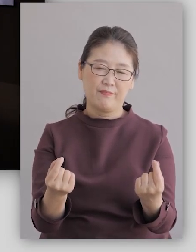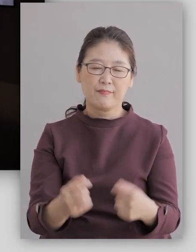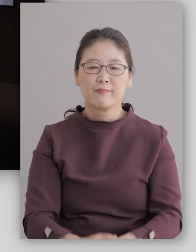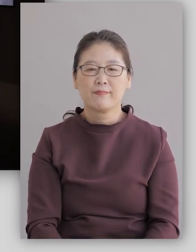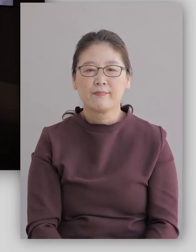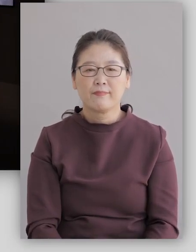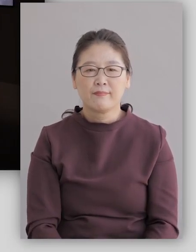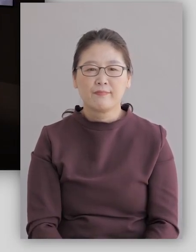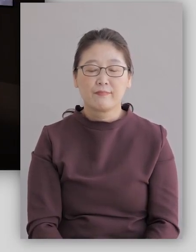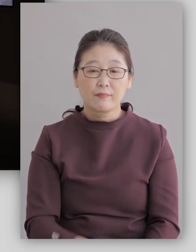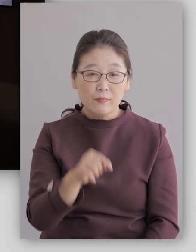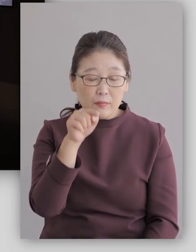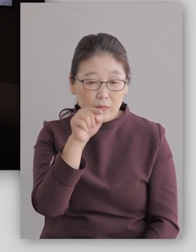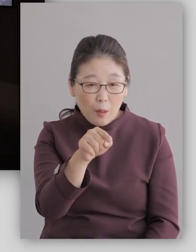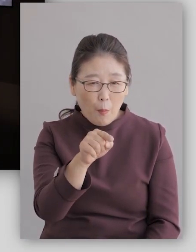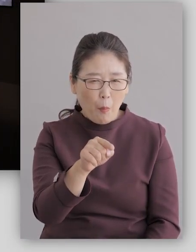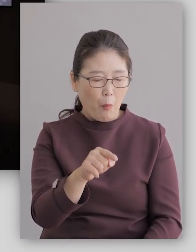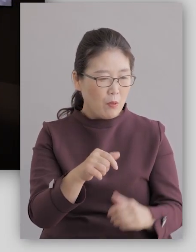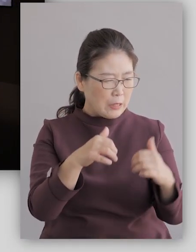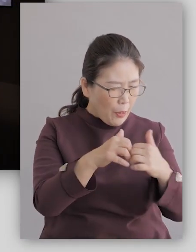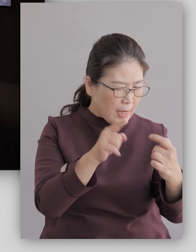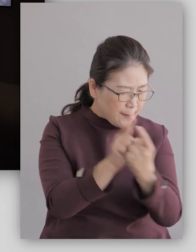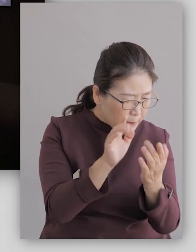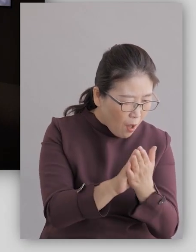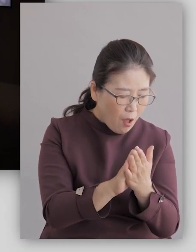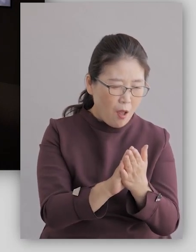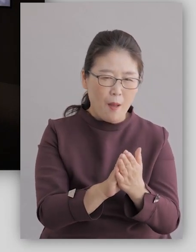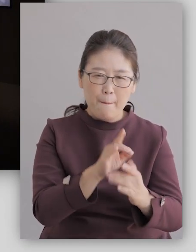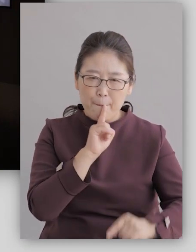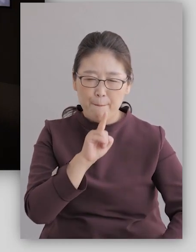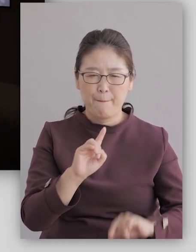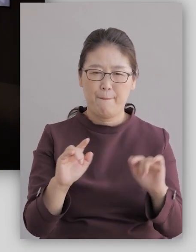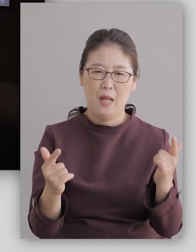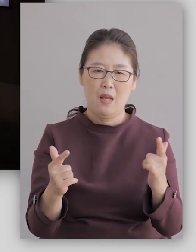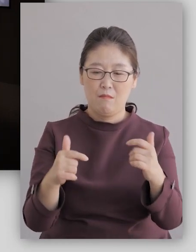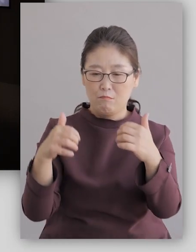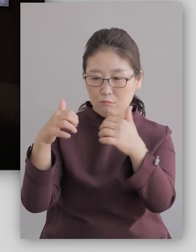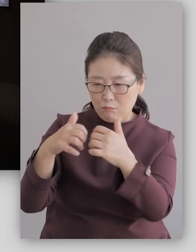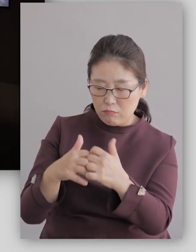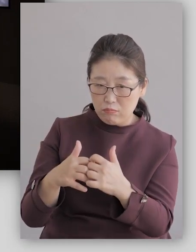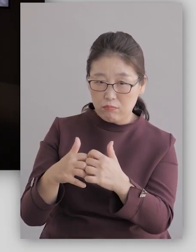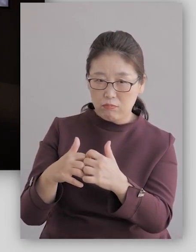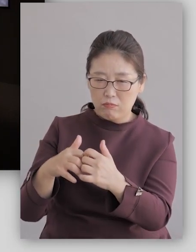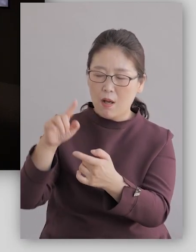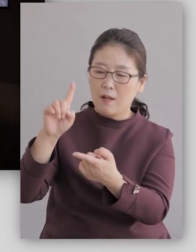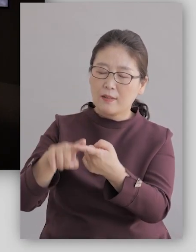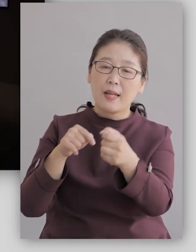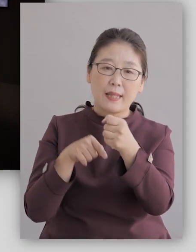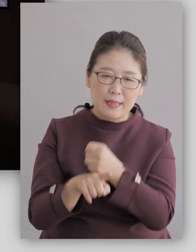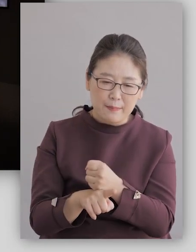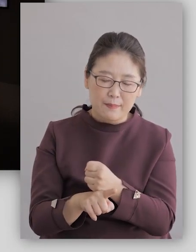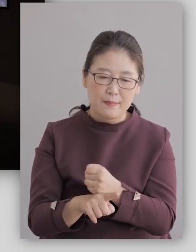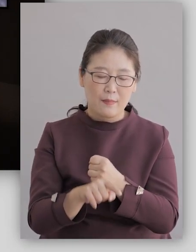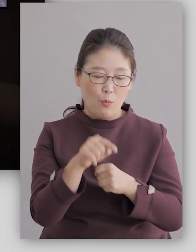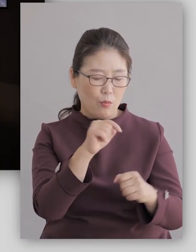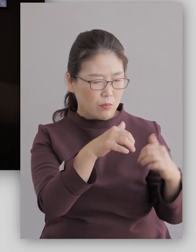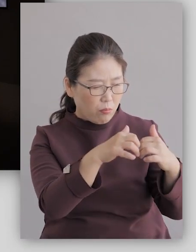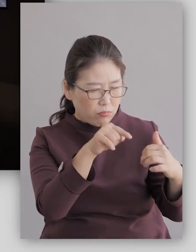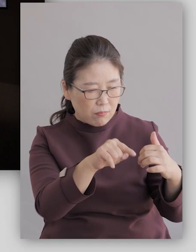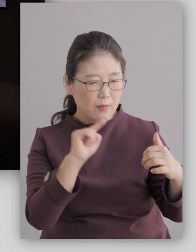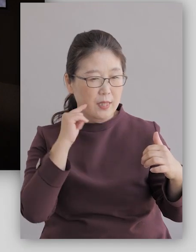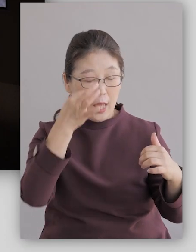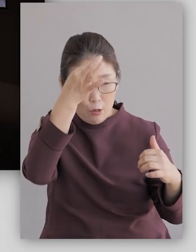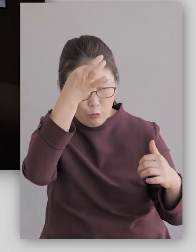상정되게 됐습니다. 직접적으로 전쟁을 얘기하지 않고 우리가 전쟁에 대한 의미나 그 다음에 전쟁이 예술적으로 어떤